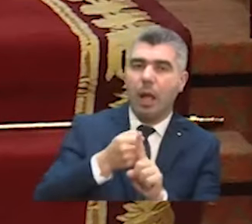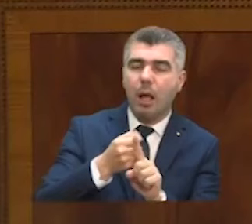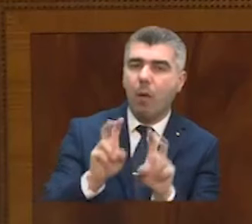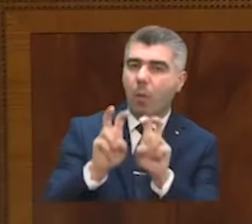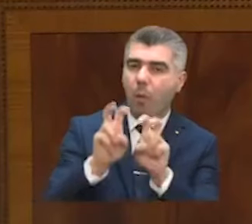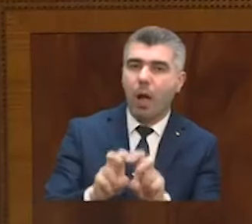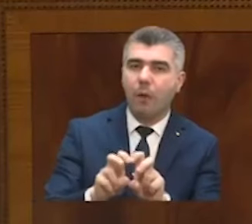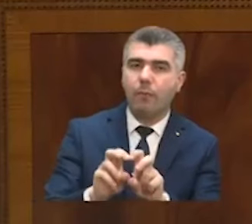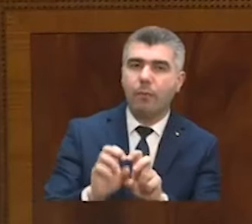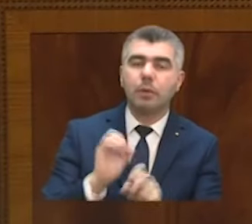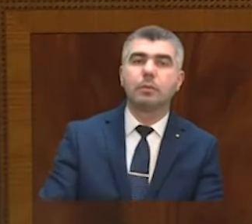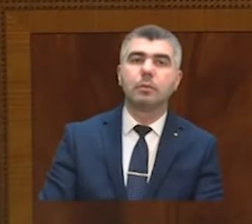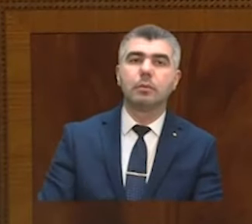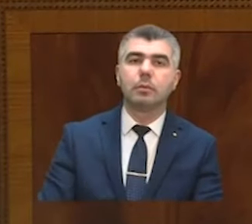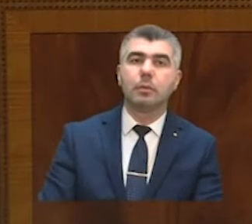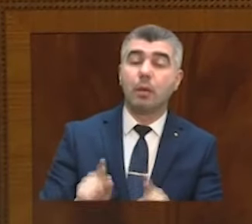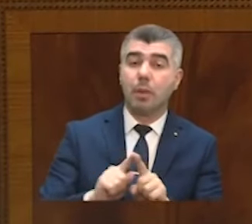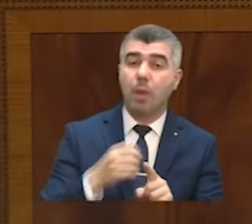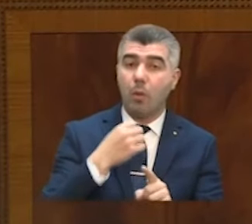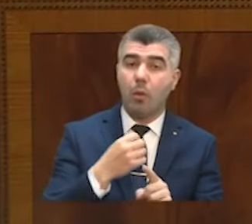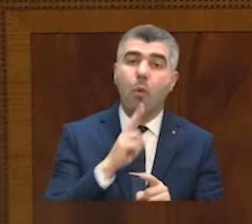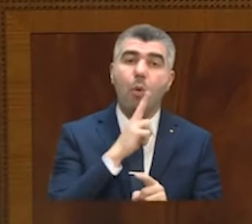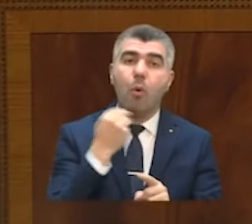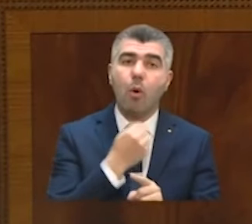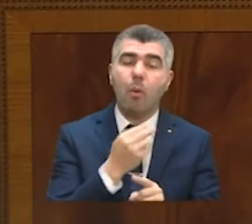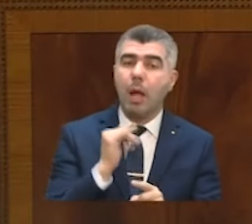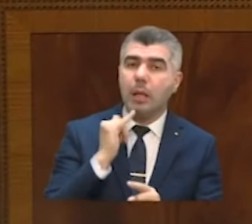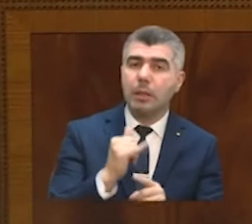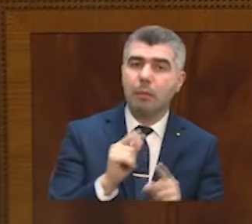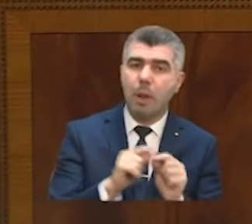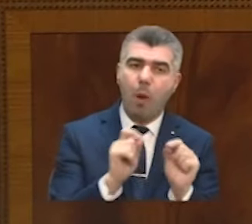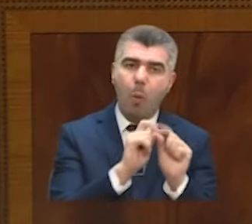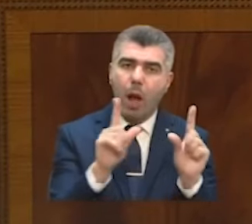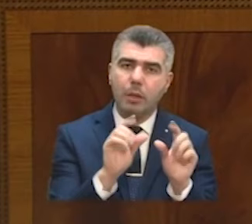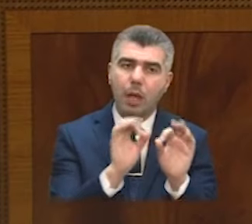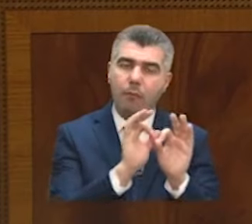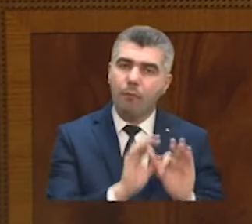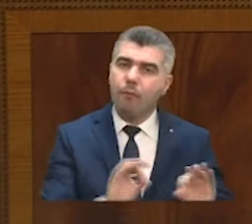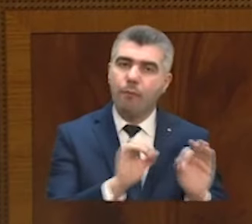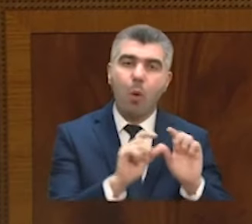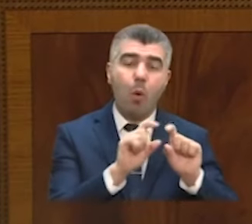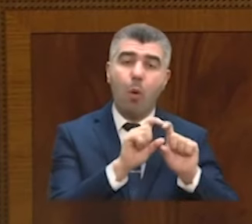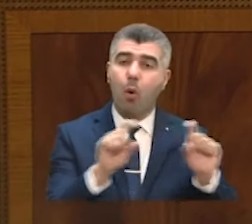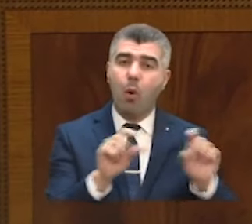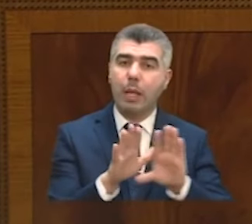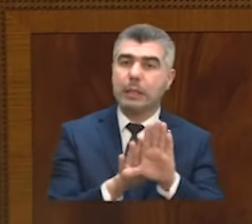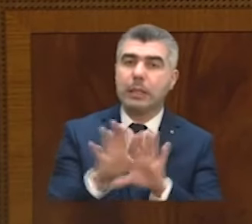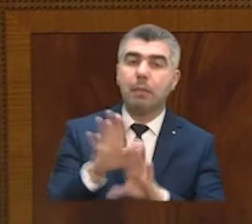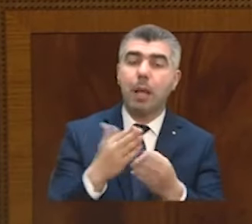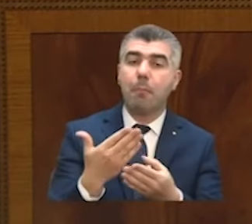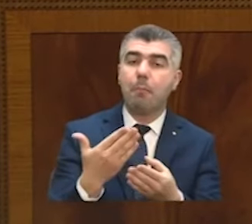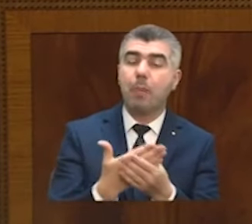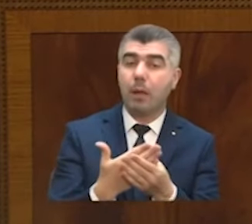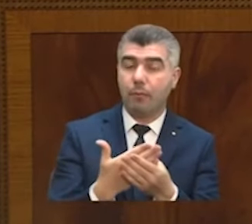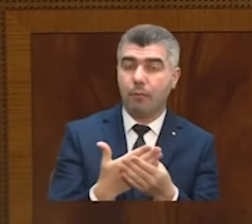وإصلاح الإصلاح. لكن نسجل أن الحكومة ديالكم أصبحت فاقدة للبوصلة والعنوان البارز لها في تدبير هذا الملف